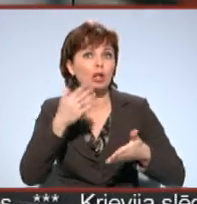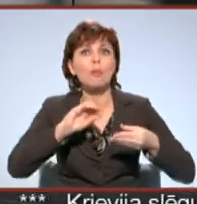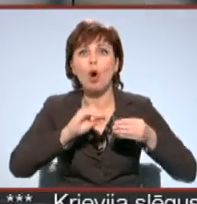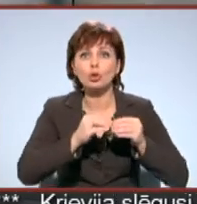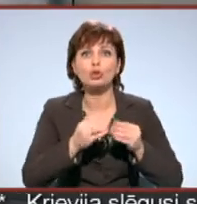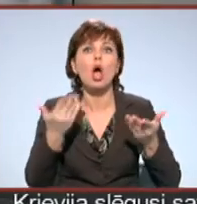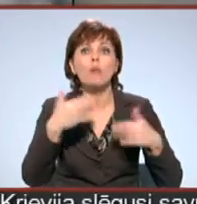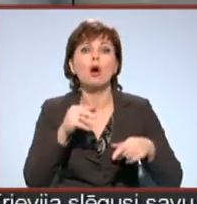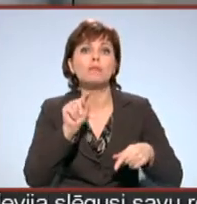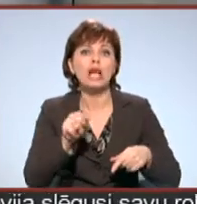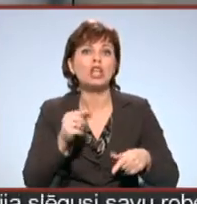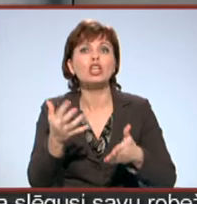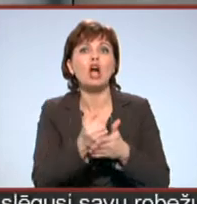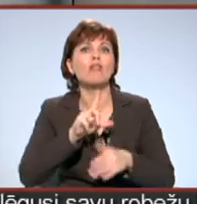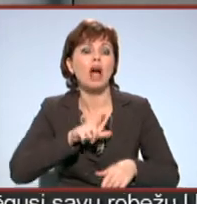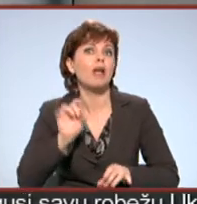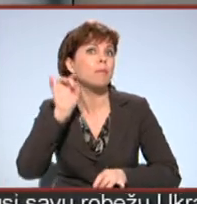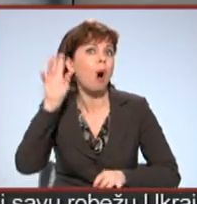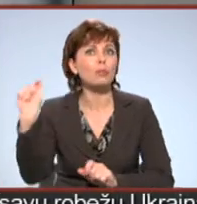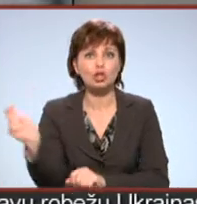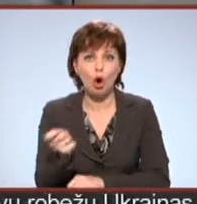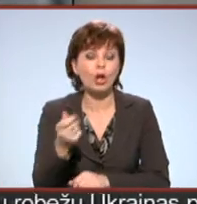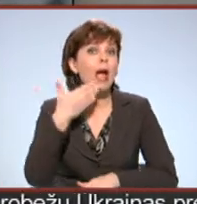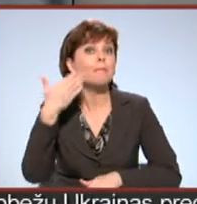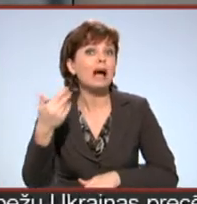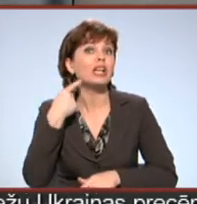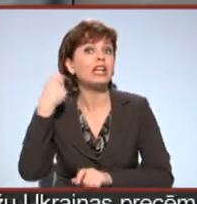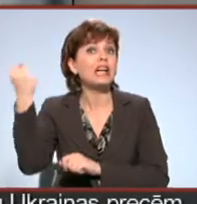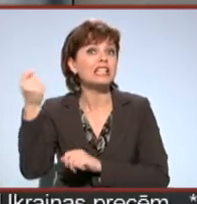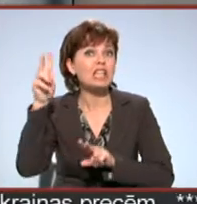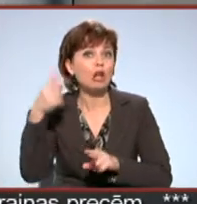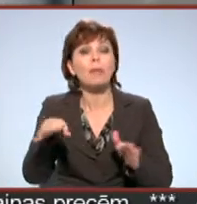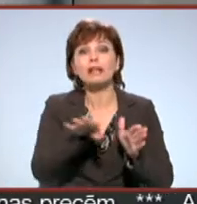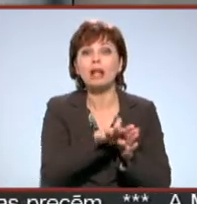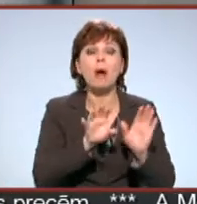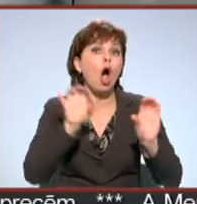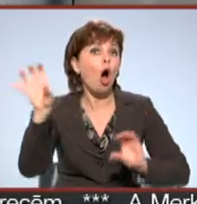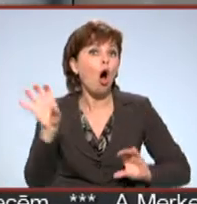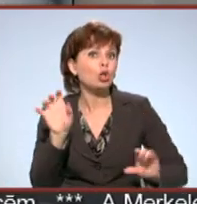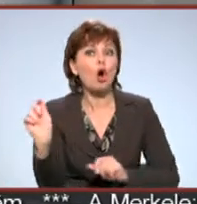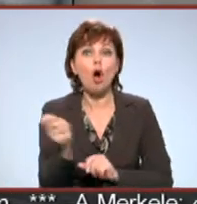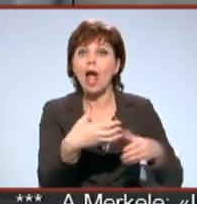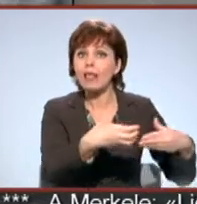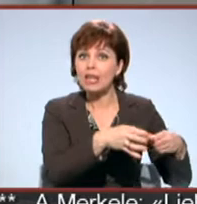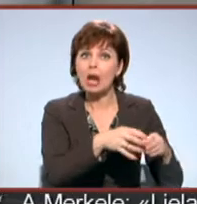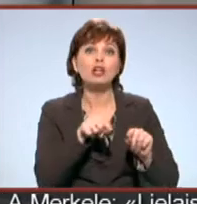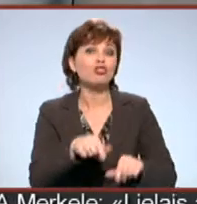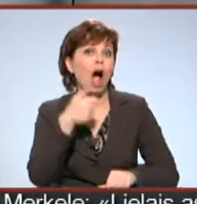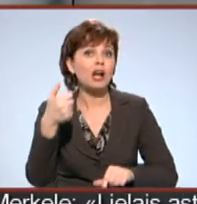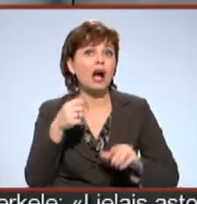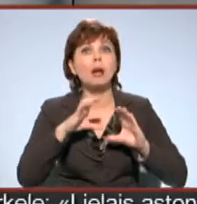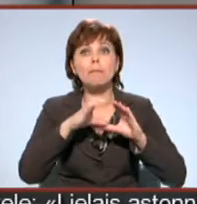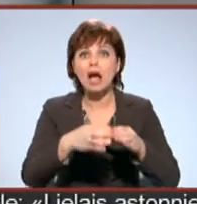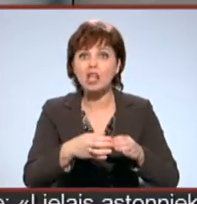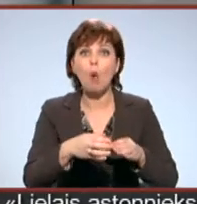politisku pieskaņu ieguvis Latvijā populārais hokejs, gan pateicoties Rīgas Dinamo dalībai kontinentālajā hokeja līgā, gan tam, ka šā gada pasaules